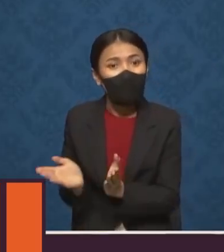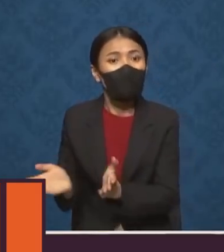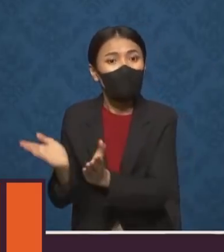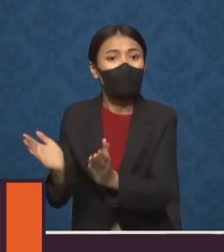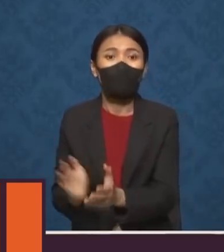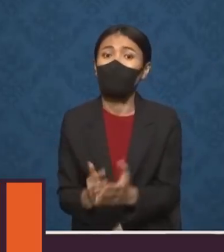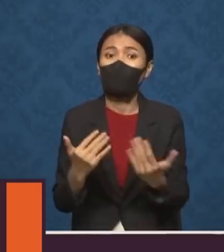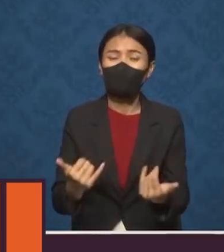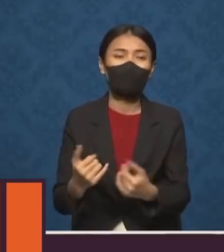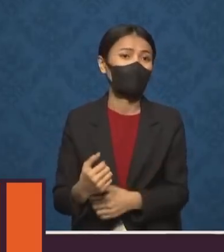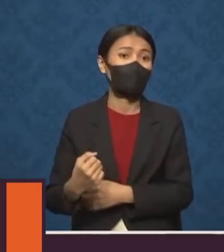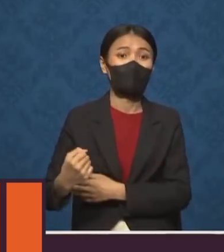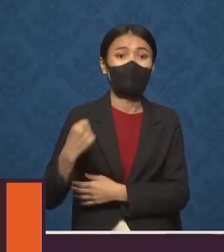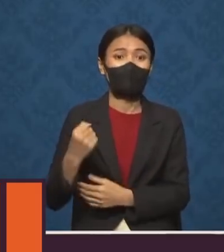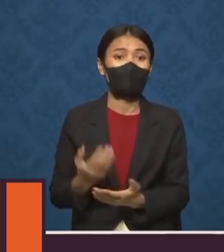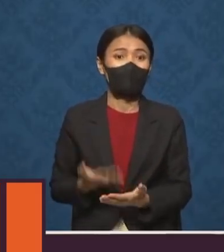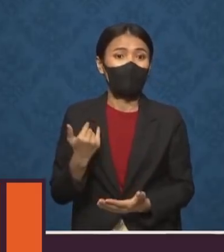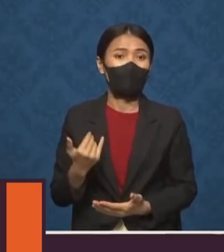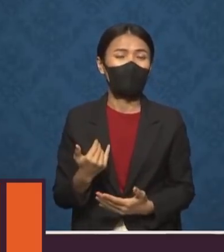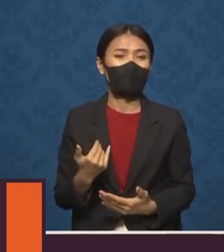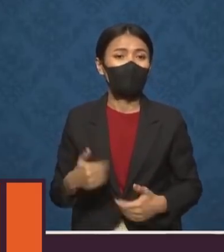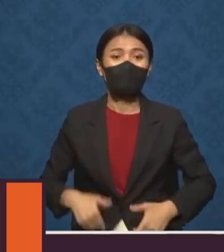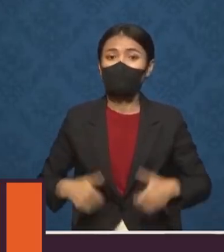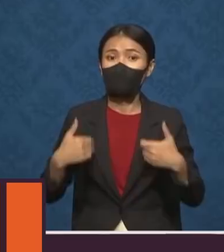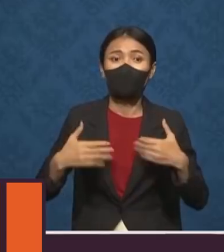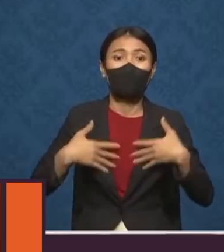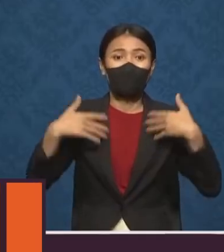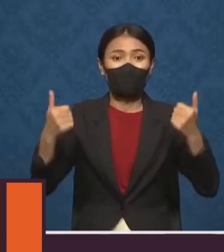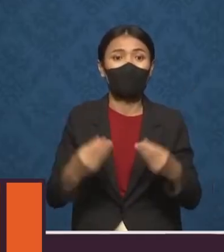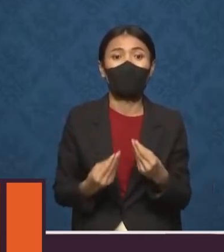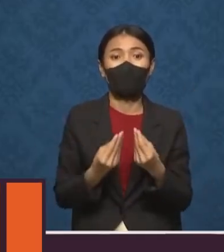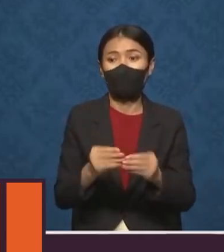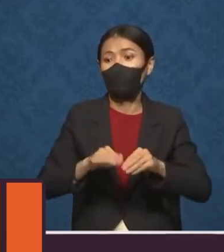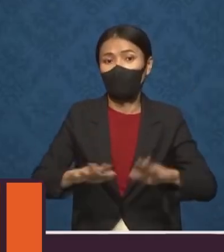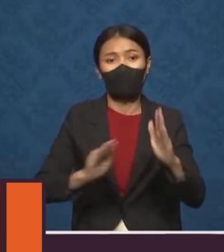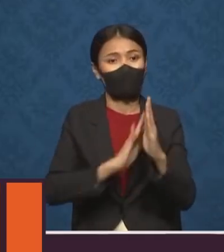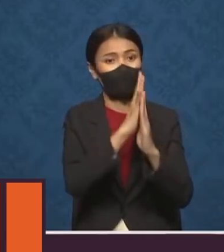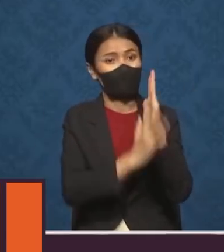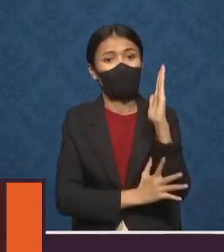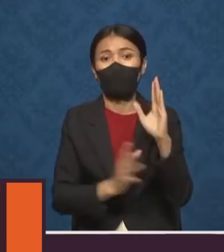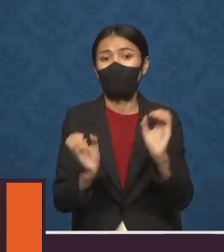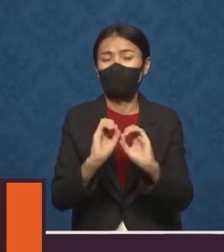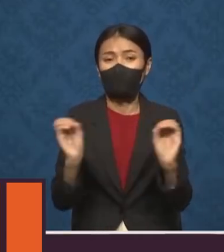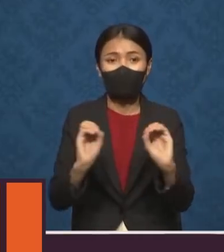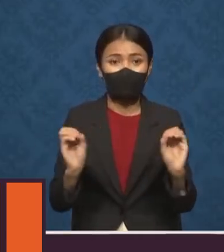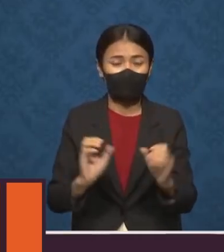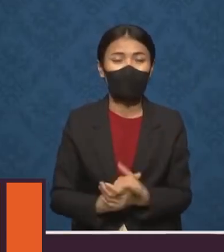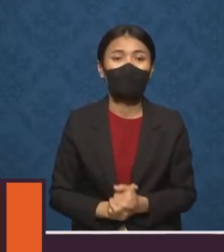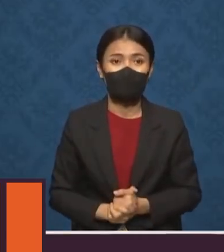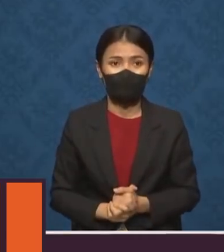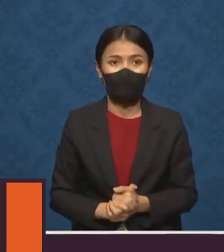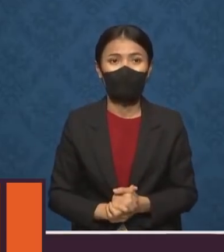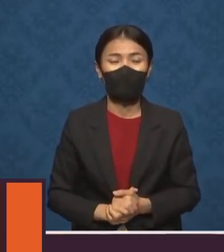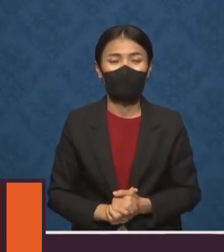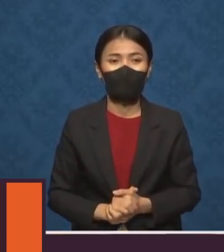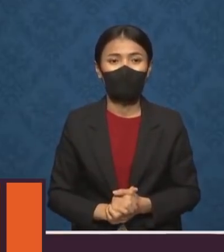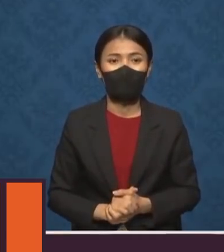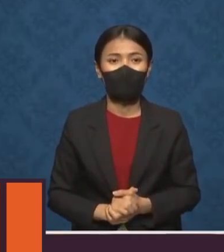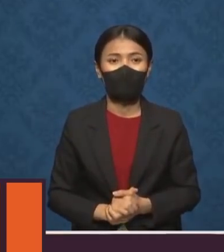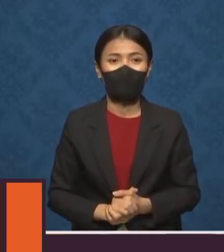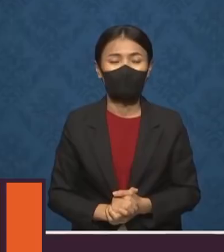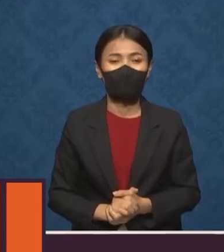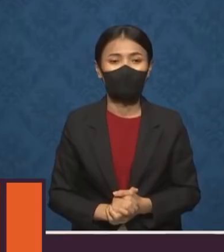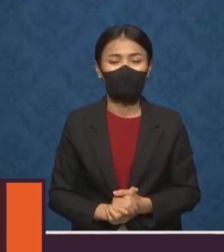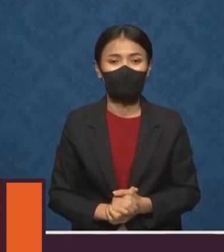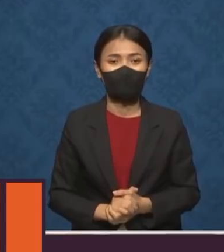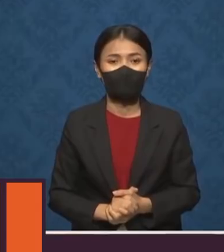ความมั่นคงความมั่งคั่งทางเศรษฐกิจและความมั่นคงทางชีวิตความเป็นอยู่ให้กับพี่น้องประชาชนเลยไม่ได้